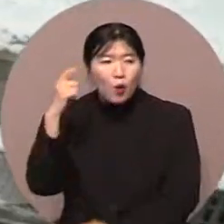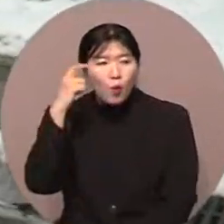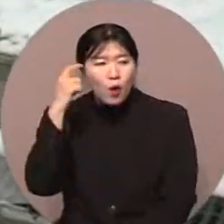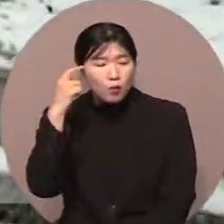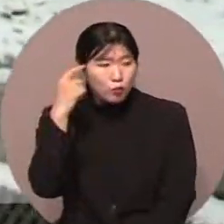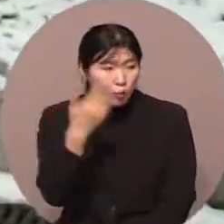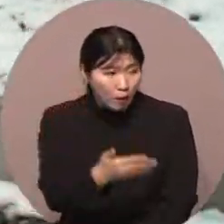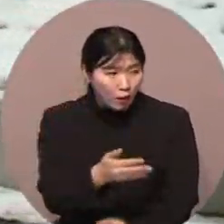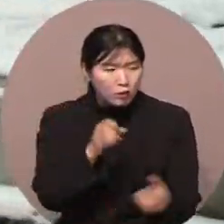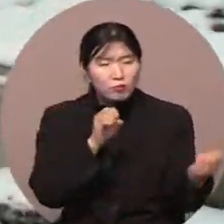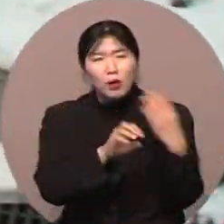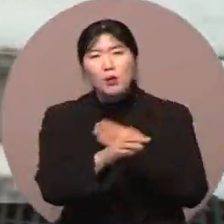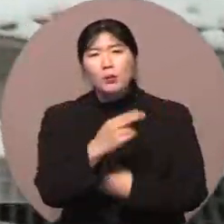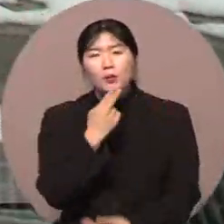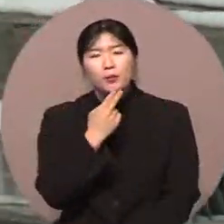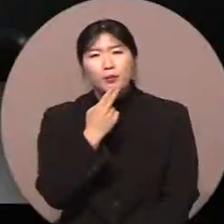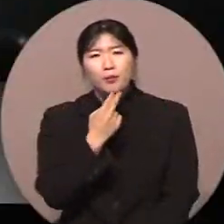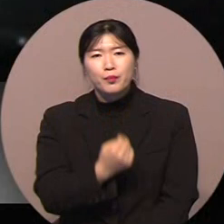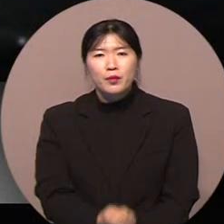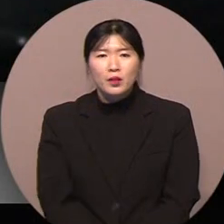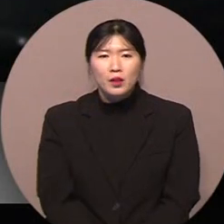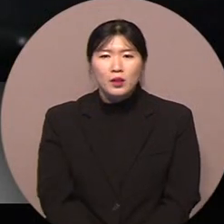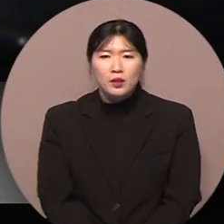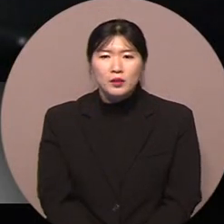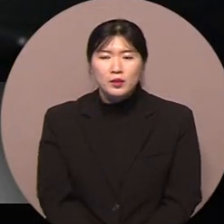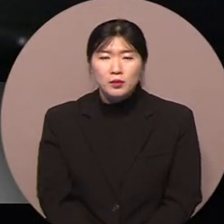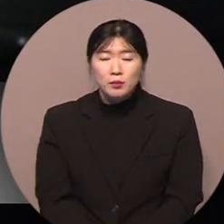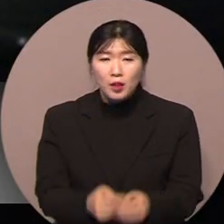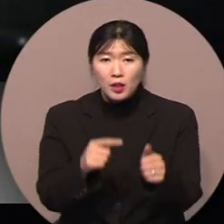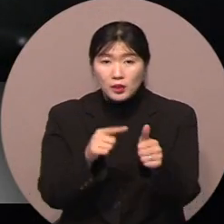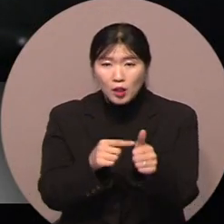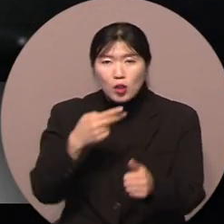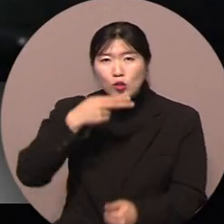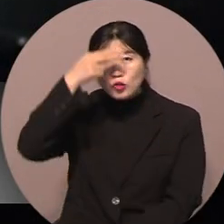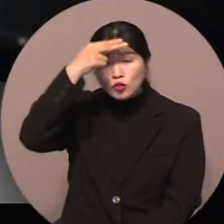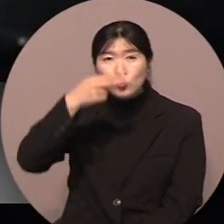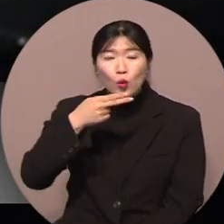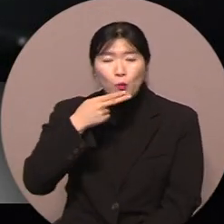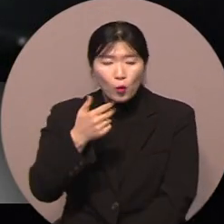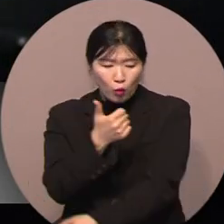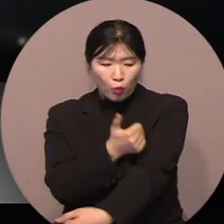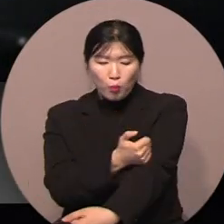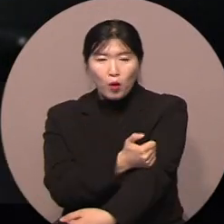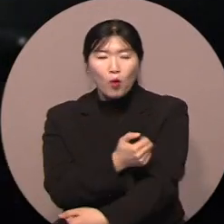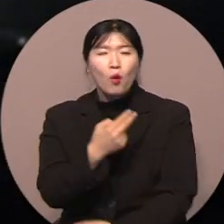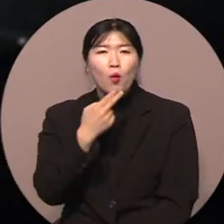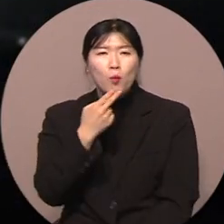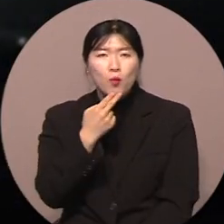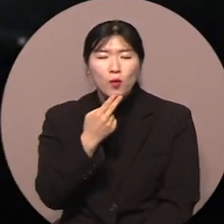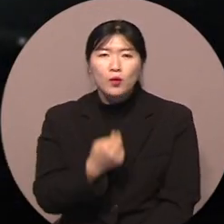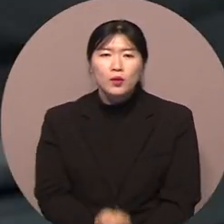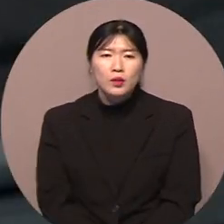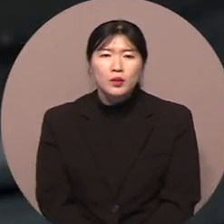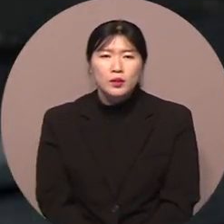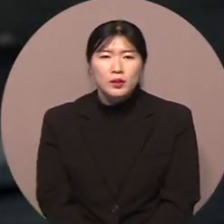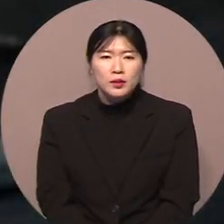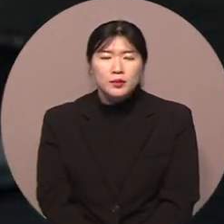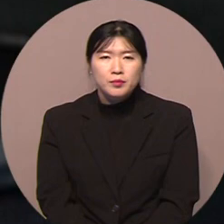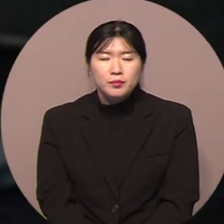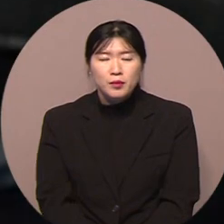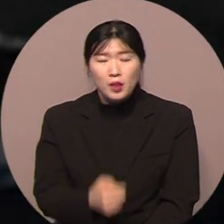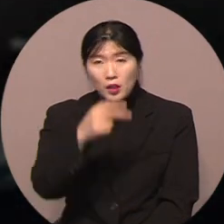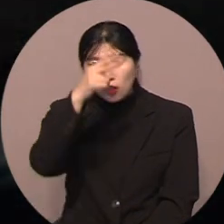대해서는 입을 열지 않고 있습니다 피의자는 당시 술을 마시거나 약물을 복용한 상태는 아니었습니다